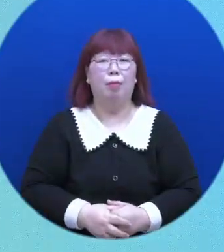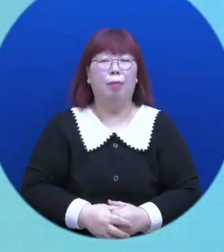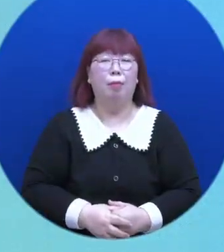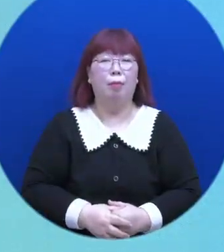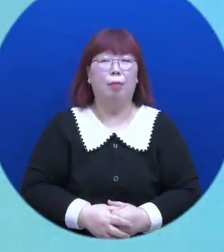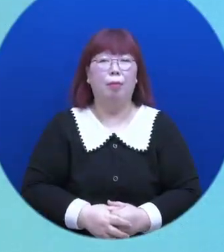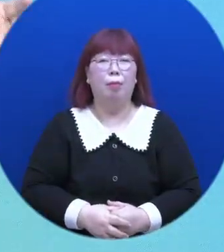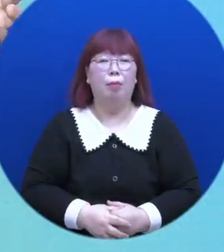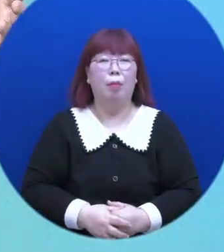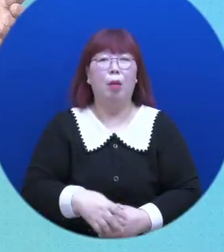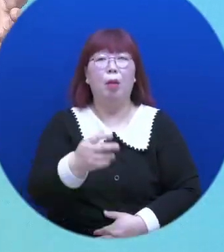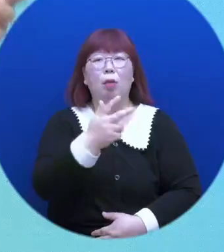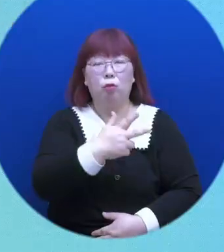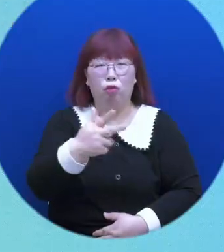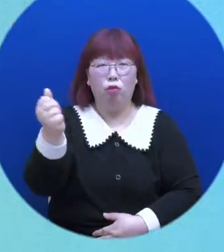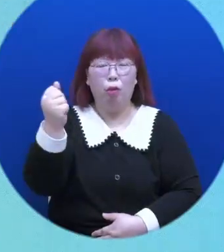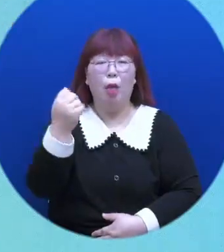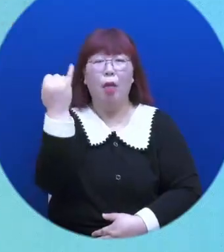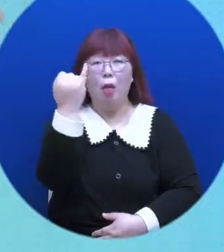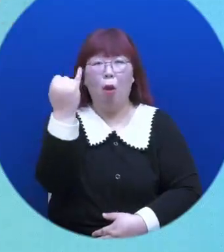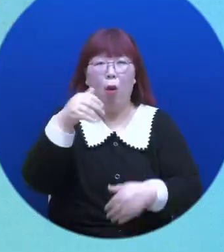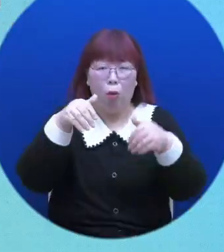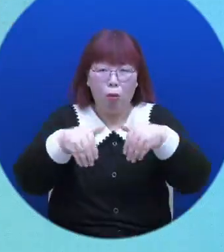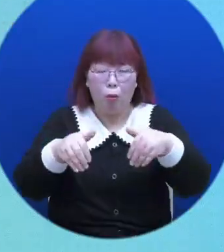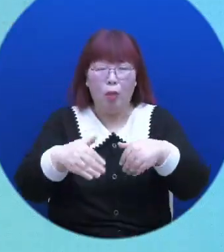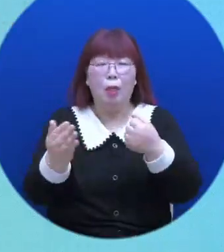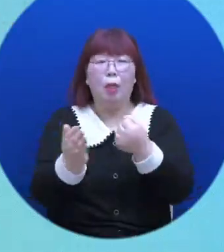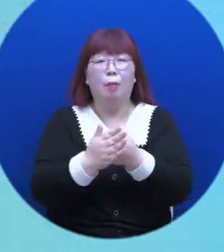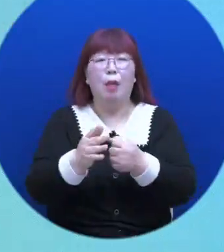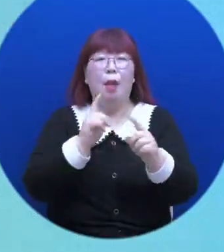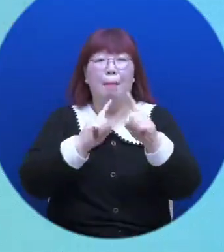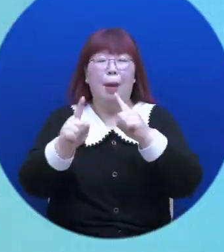주의 여종이오니 말씀대로